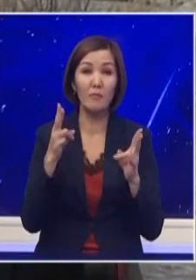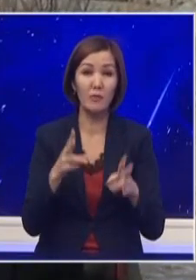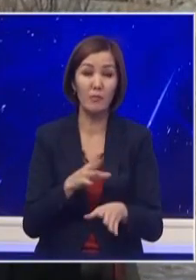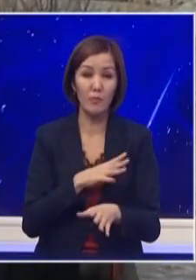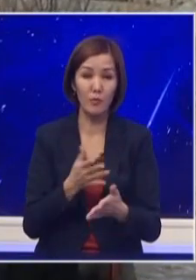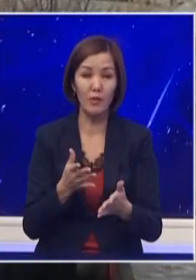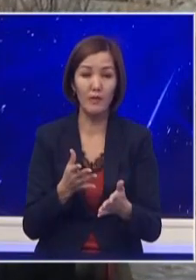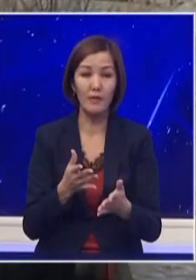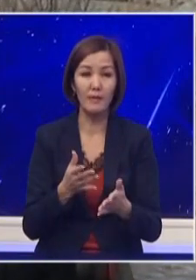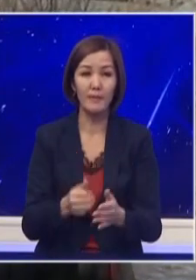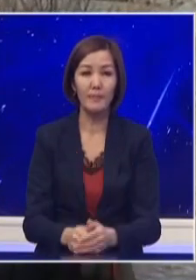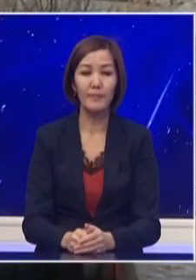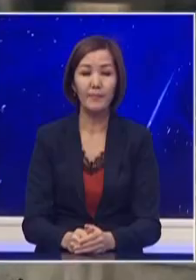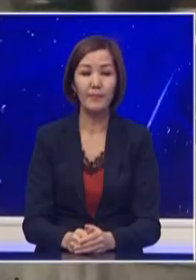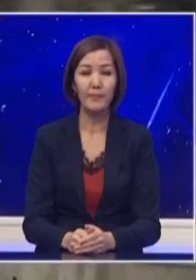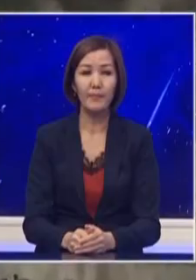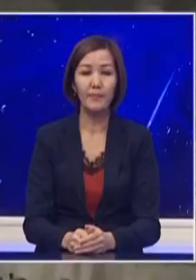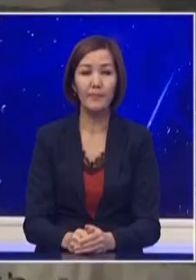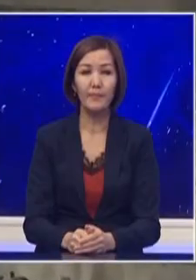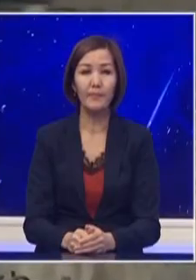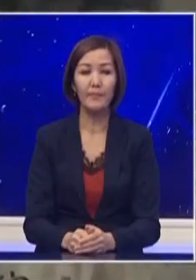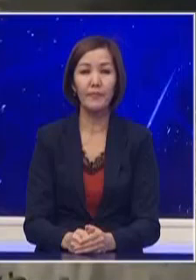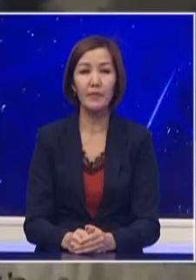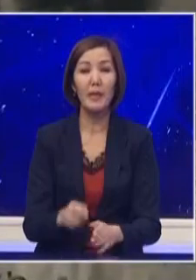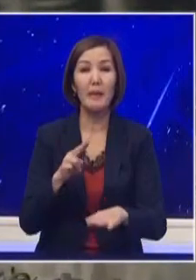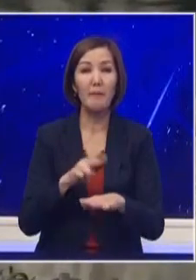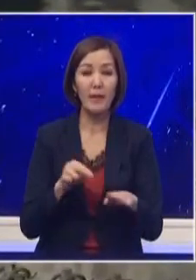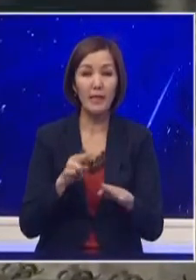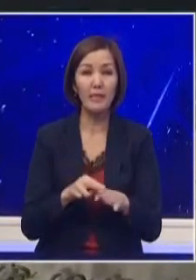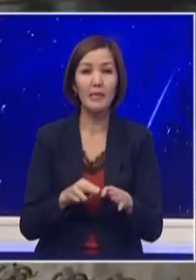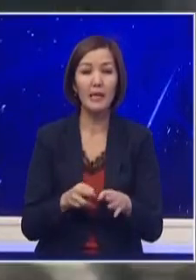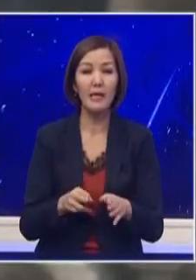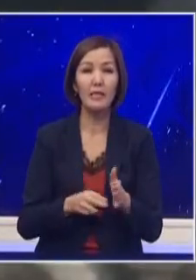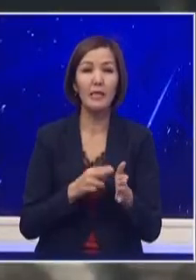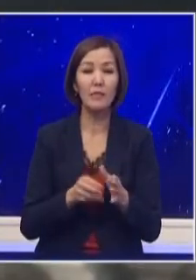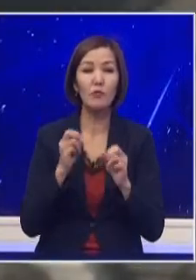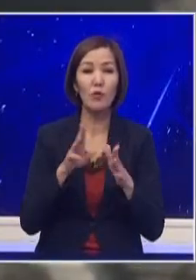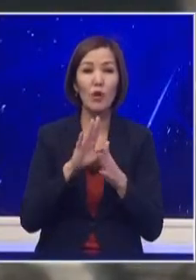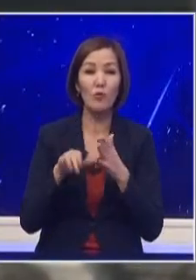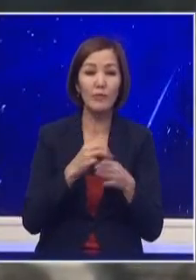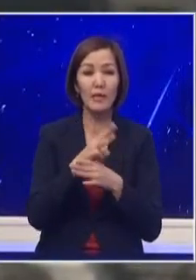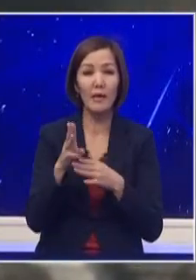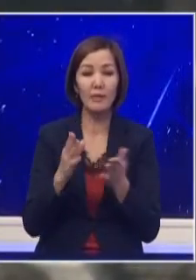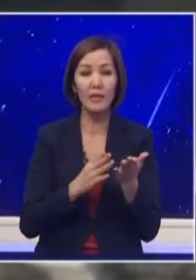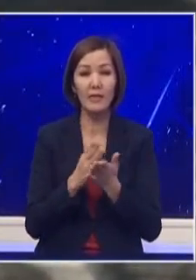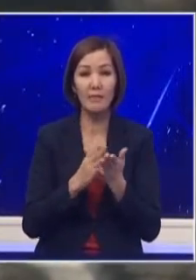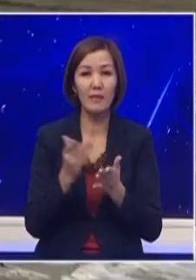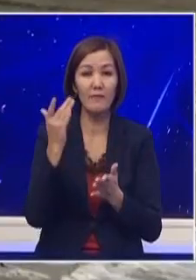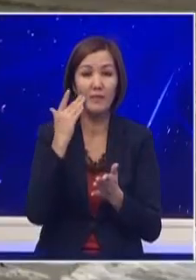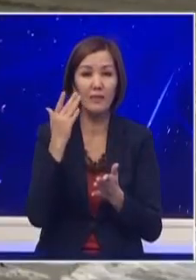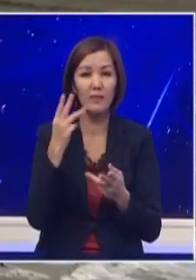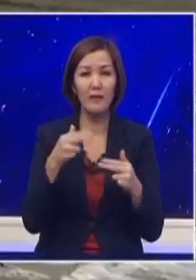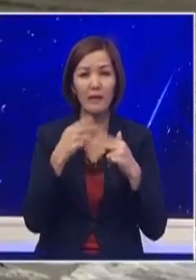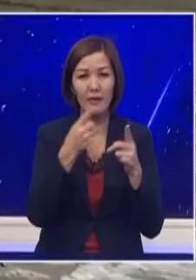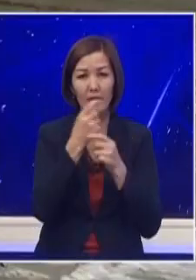апатынан пойыздың астына түсіп кетті. Желілік полиция мен темір жол қауіпсіздігін қамтамасыз ететін қызметкерлер тараптан тұрғындарға